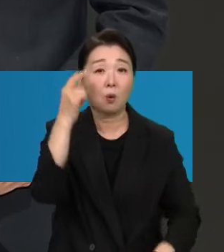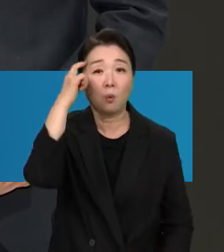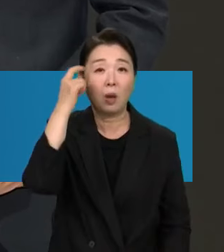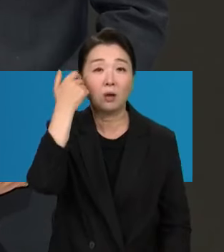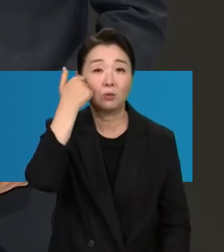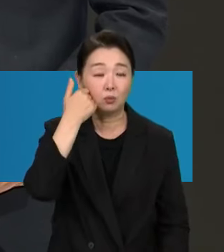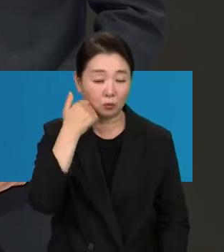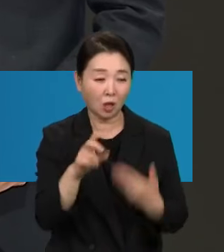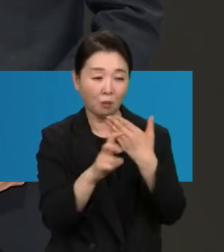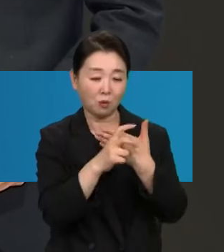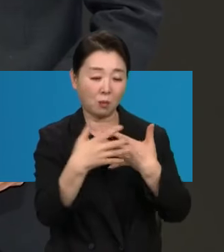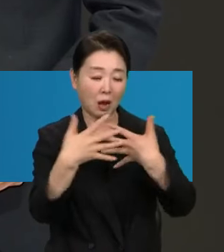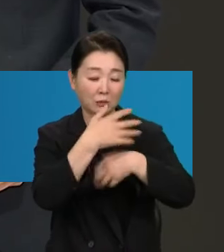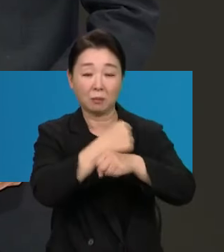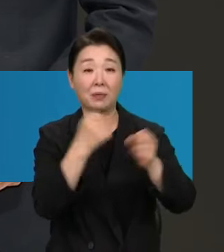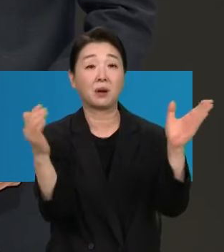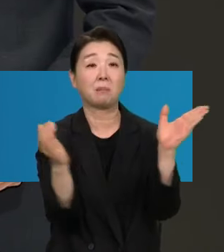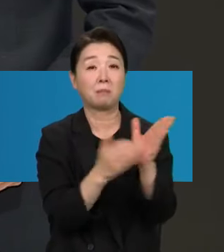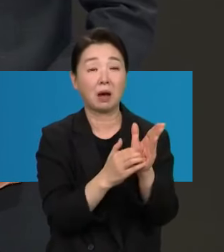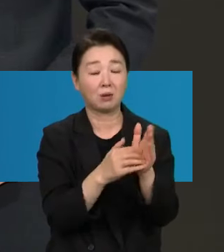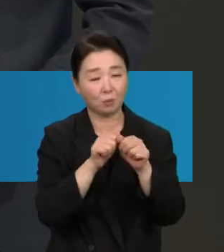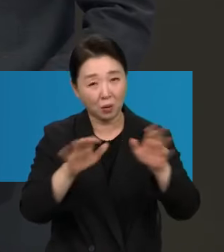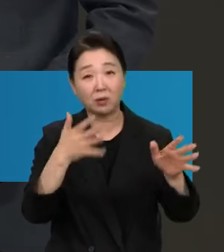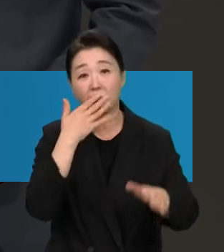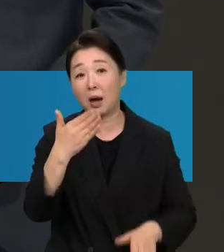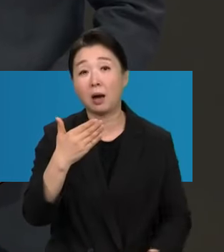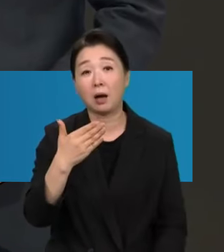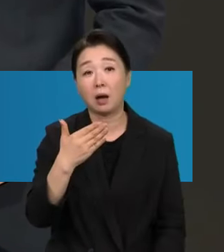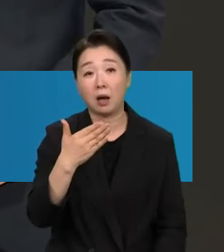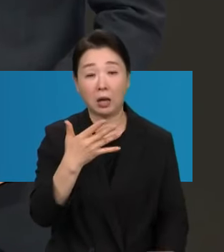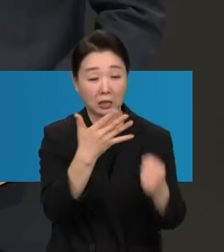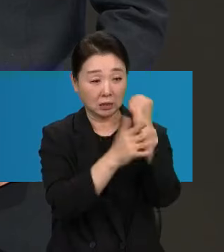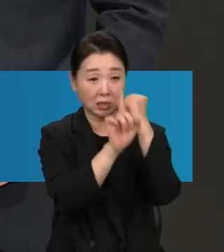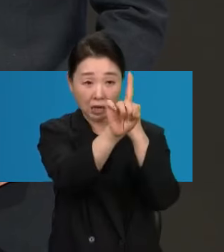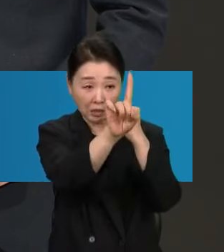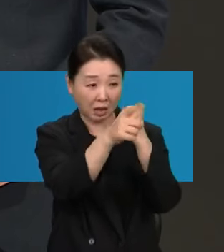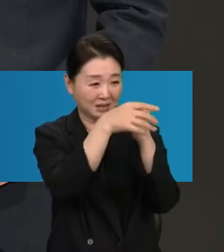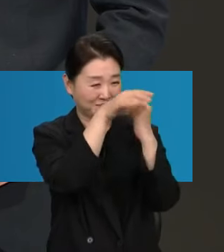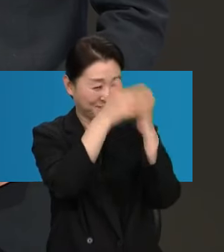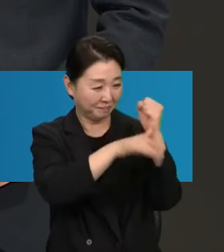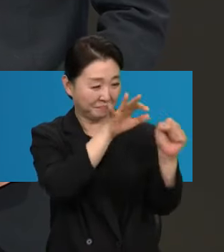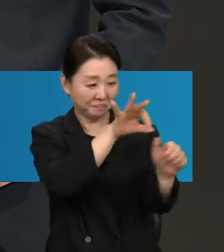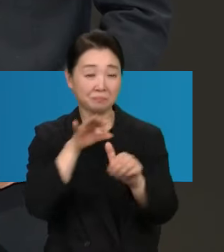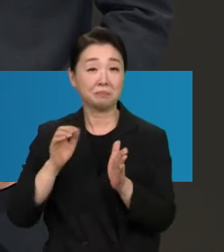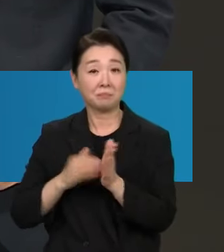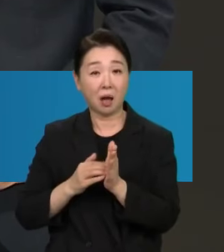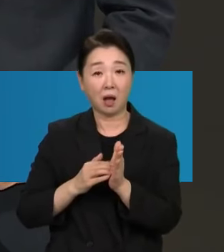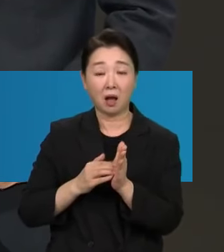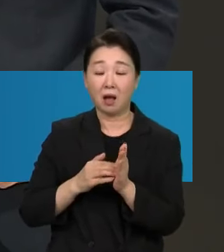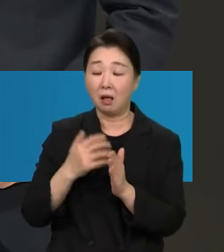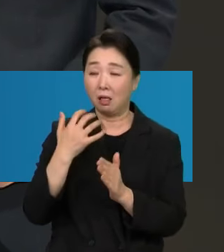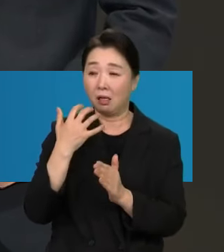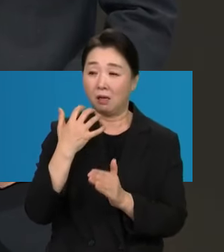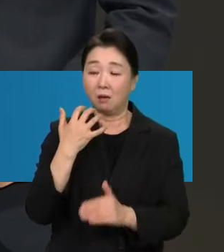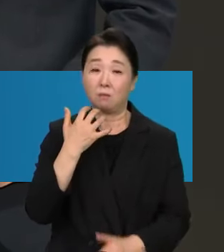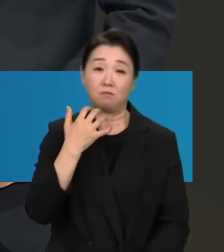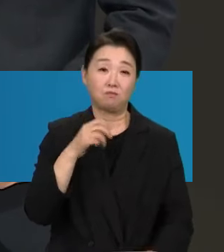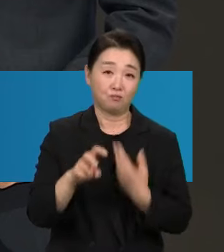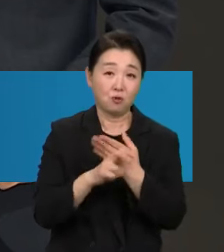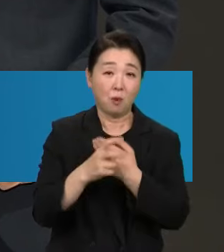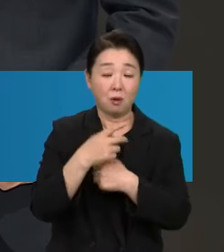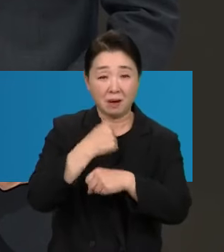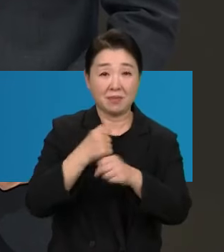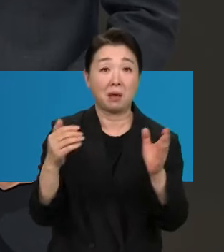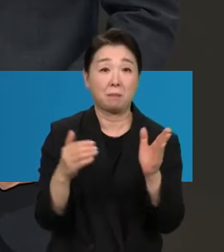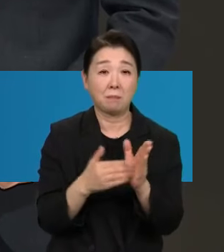불법 합성물을 만들고 또 퍼트릴 수 있기 때문입니다 사진 한 장만 있으면 알아서 불법 합성물을 만들어 주고